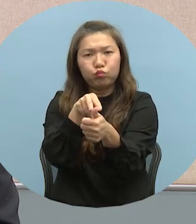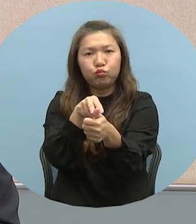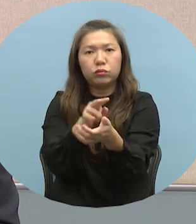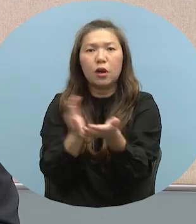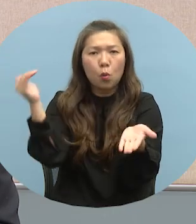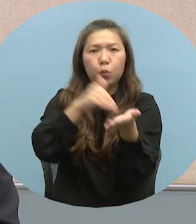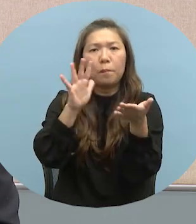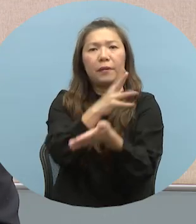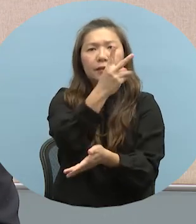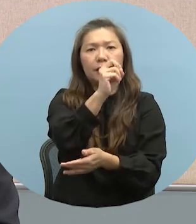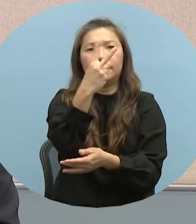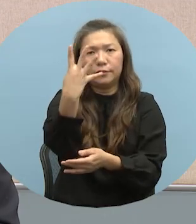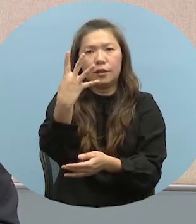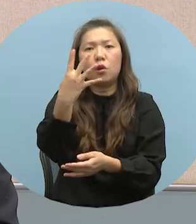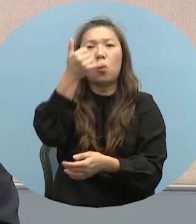去到